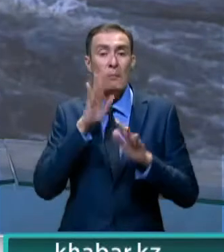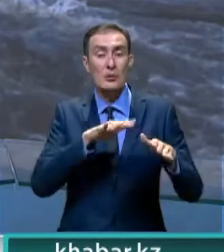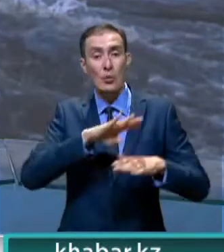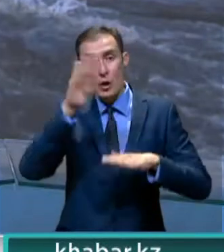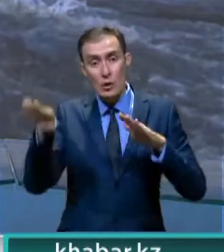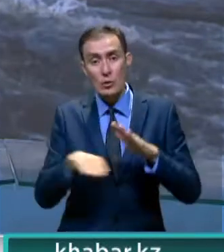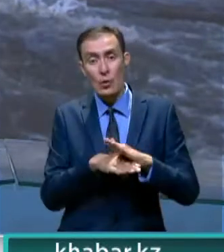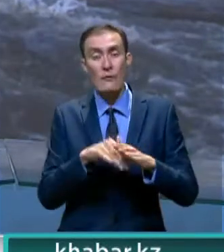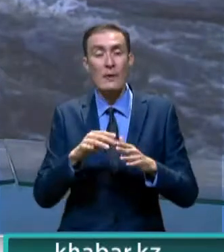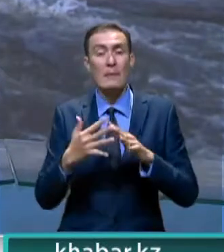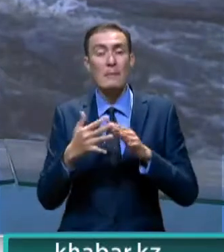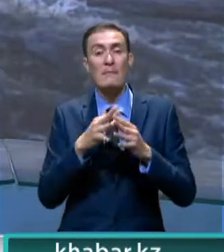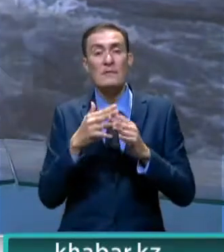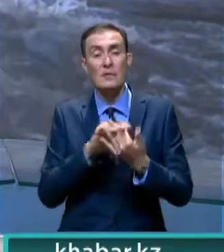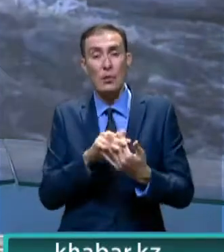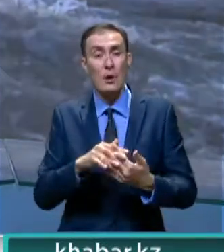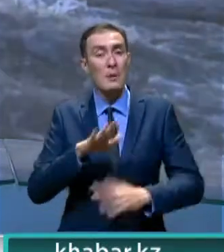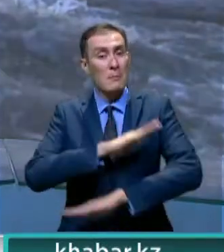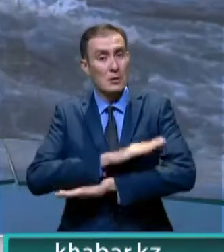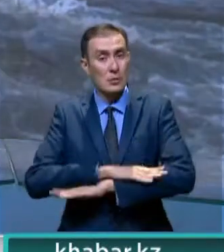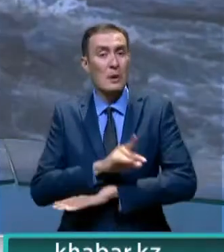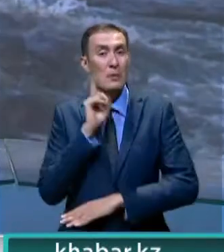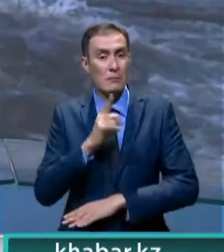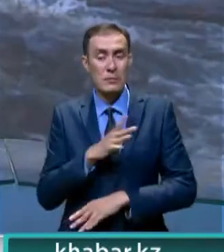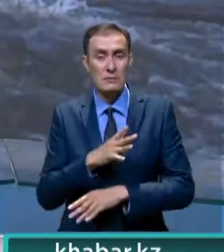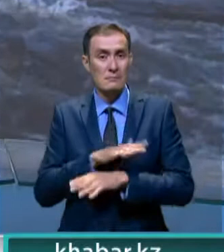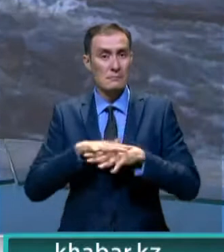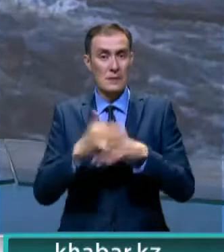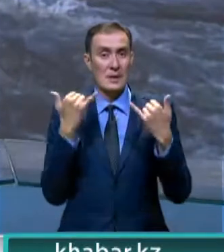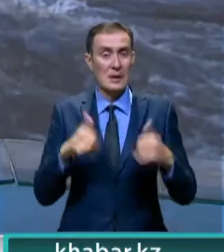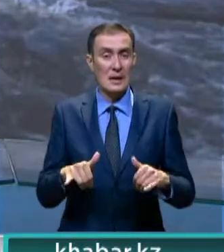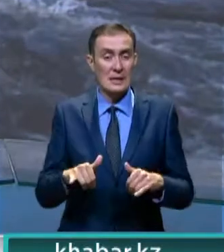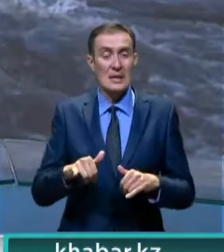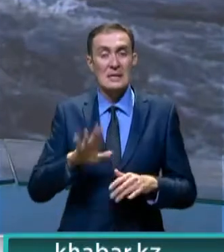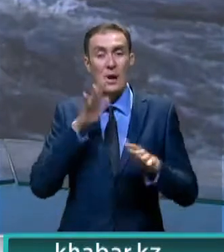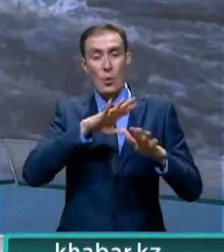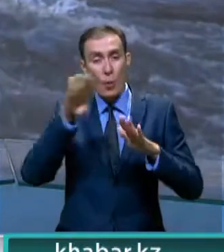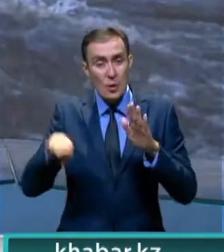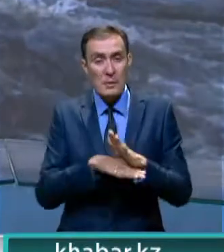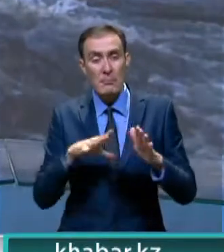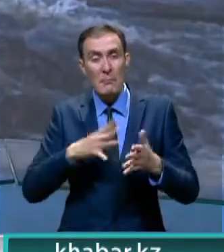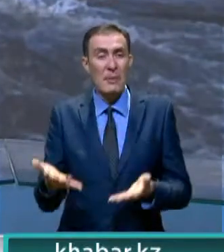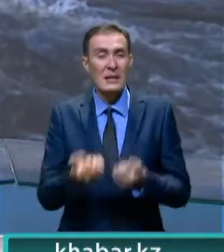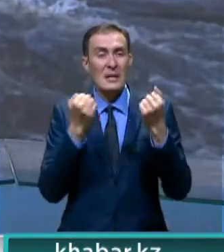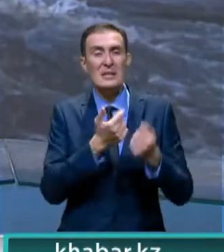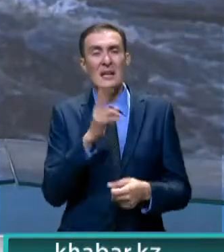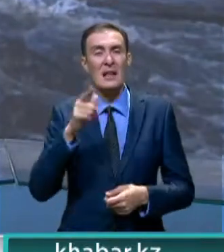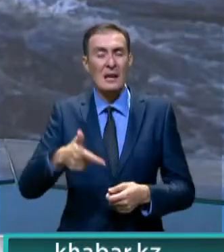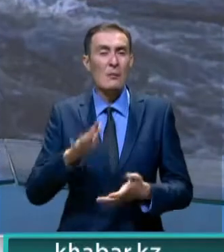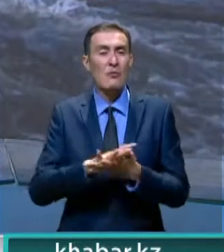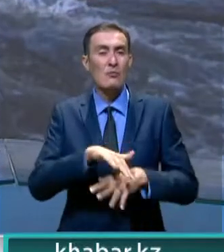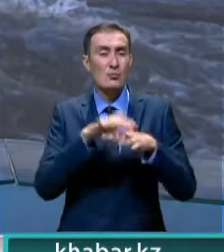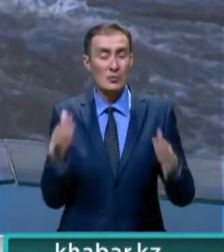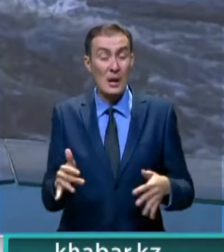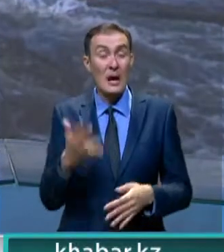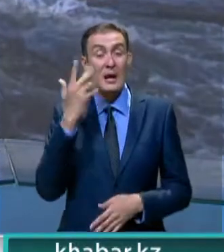в акватории села. Поступок подростка вызвал общественный резонанс. Однако с Пийского моря Ахат Утиген поднял несколько килограммов